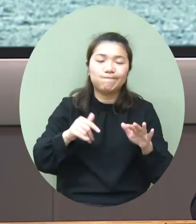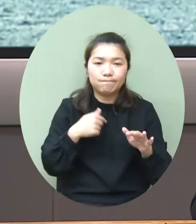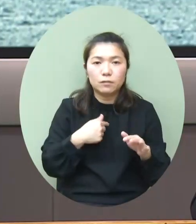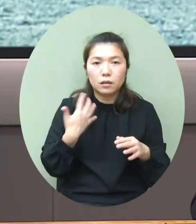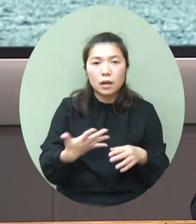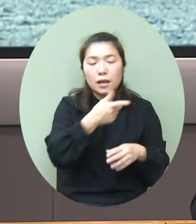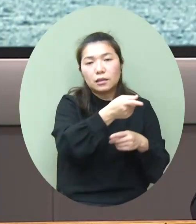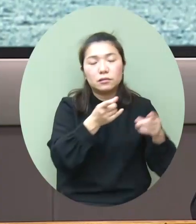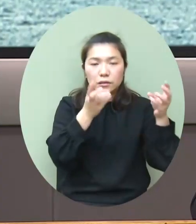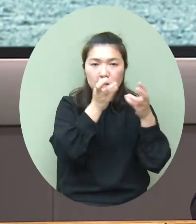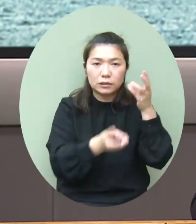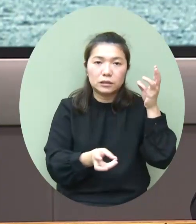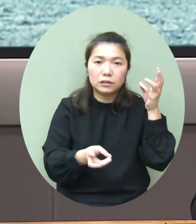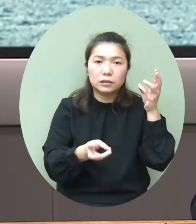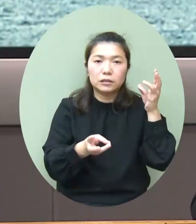解决。